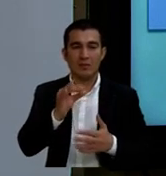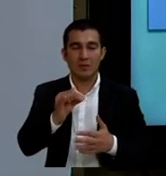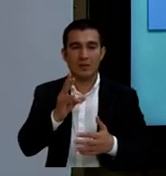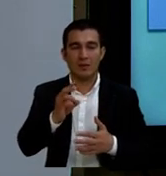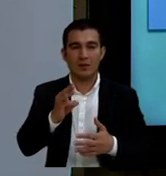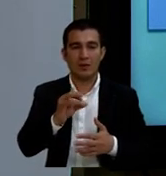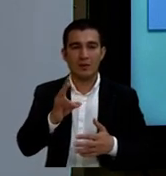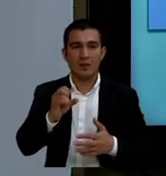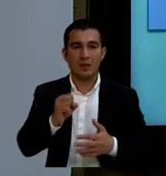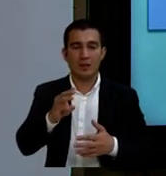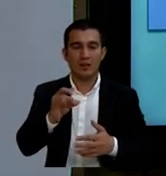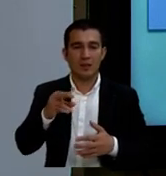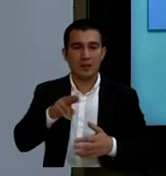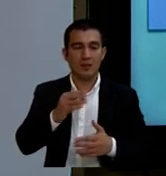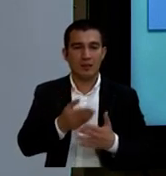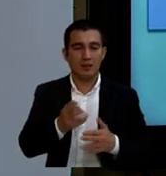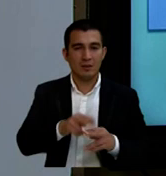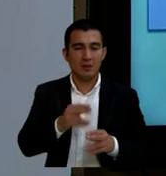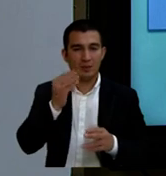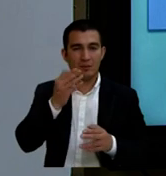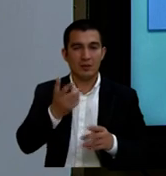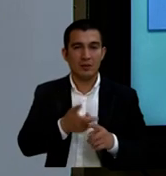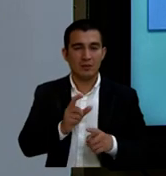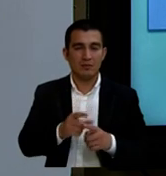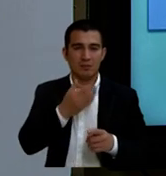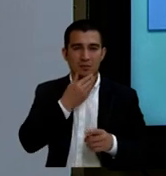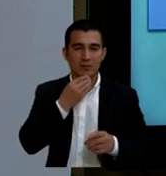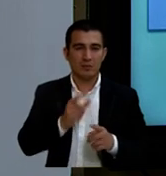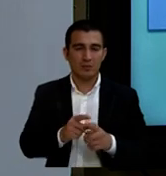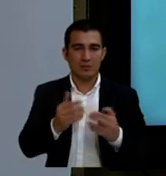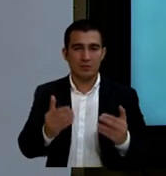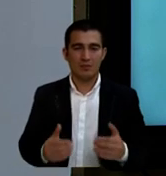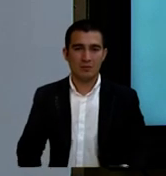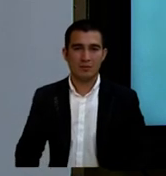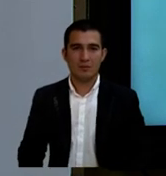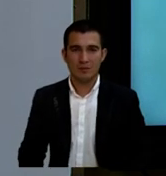intonatsiyaning qo'llanishi edi. Ifodalilikni yuzaga keltirgan imkoniyat edi.